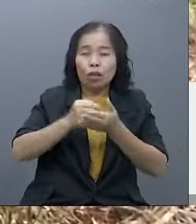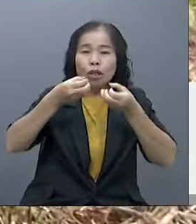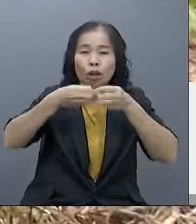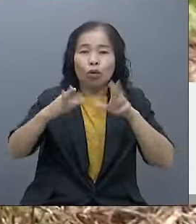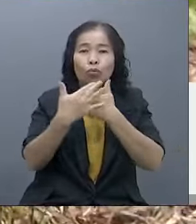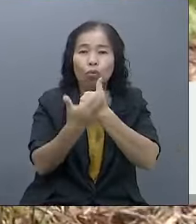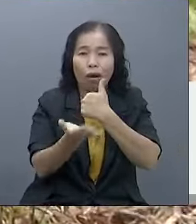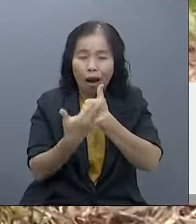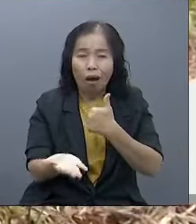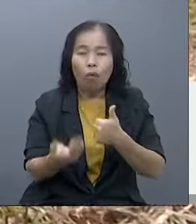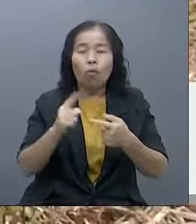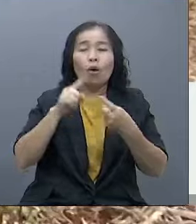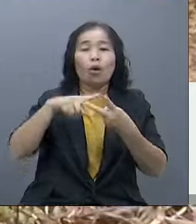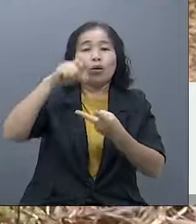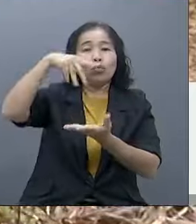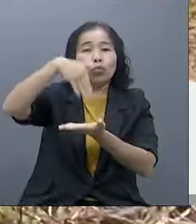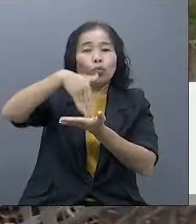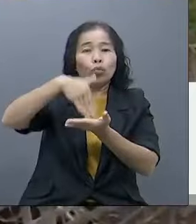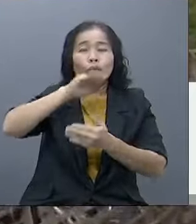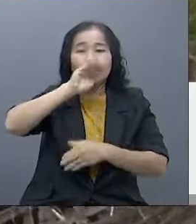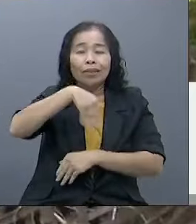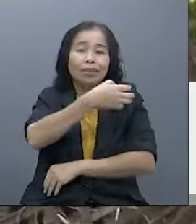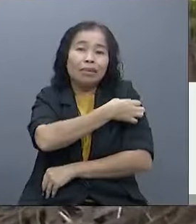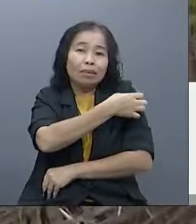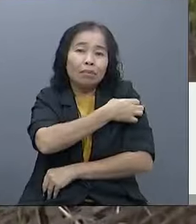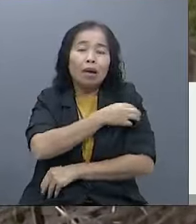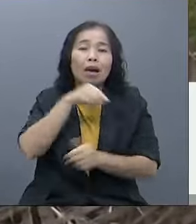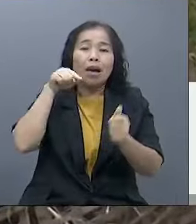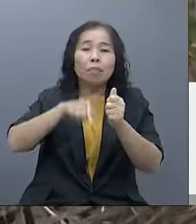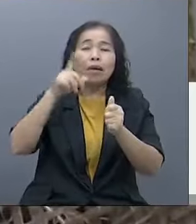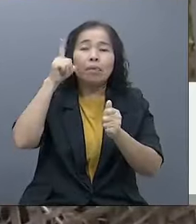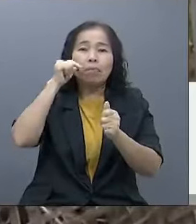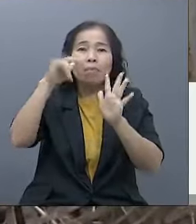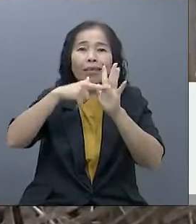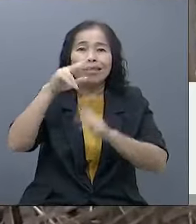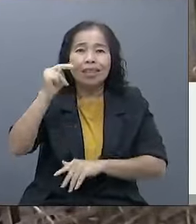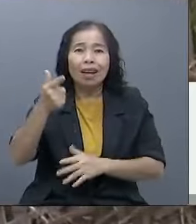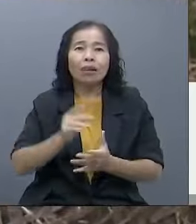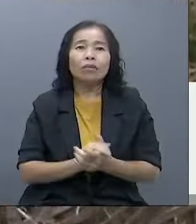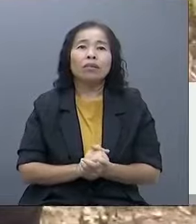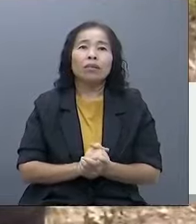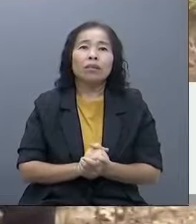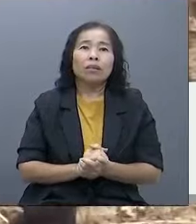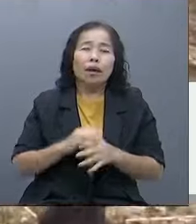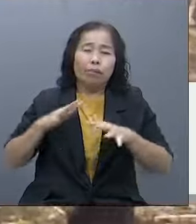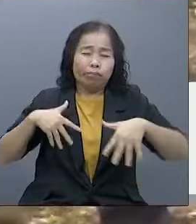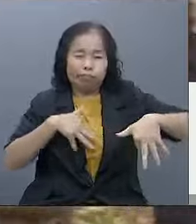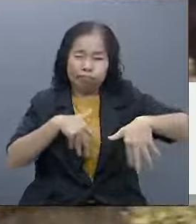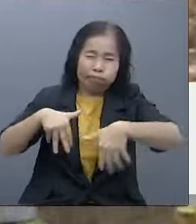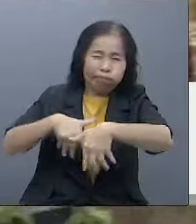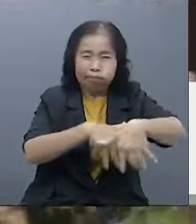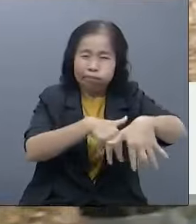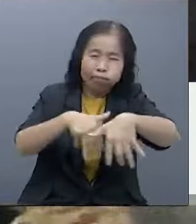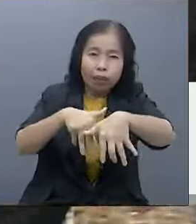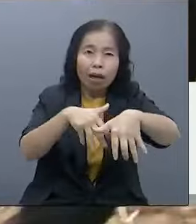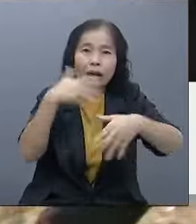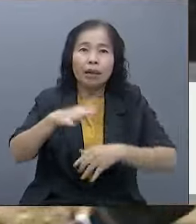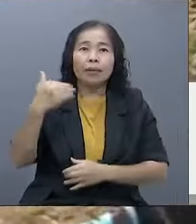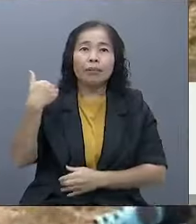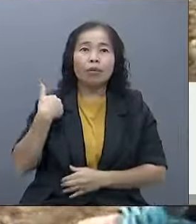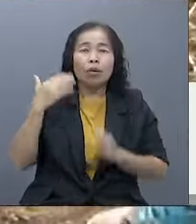นย์ปฏิบัติการฉุกเฉินเทศบาลตำบลแม่ยาวและทีมยูซ่าไทยแลนด์พาเซียร่าและซาฮาราเคนาย2